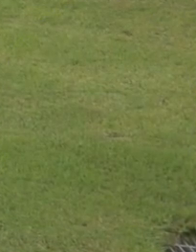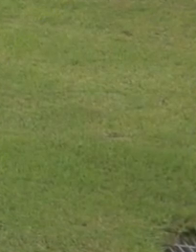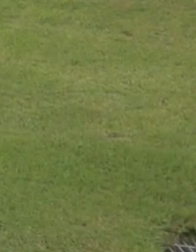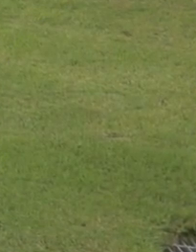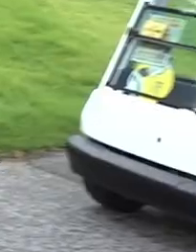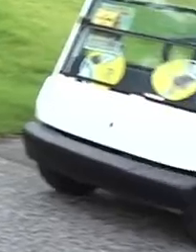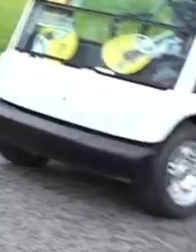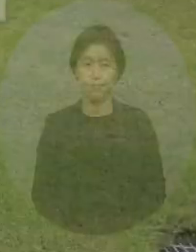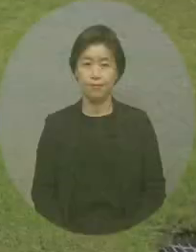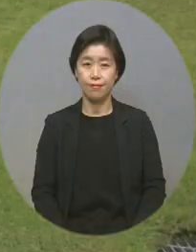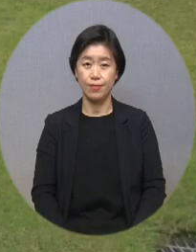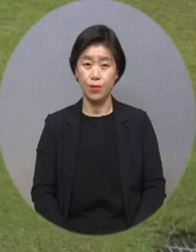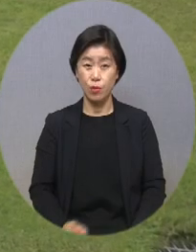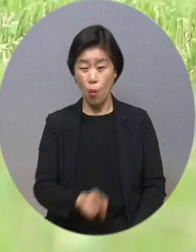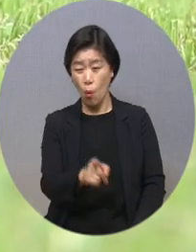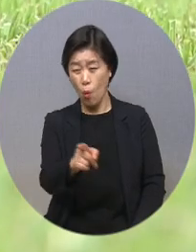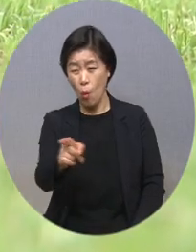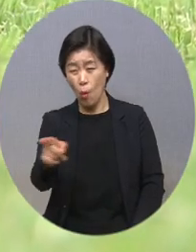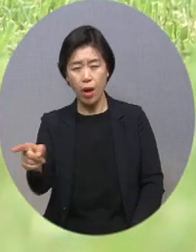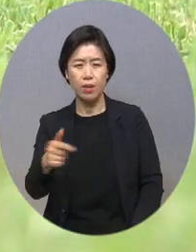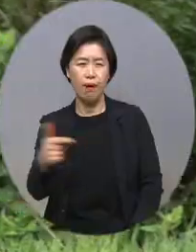너무 오른쪽이다. 크다. 크다.